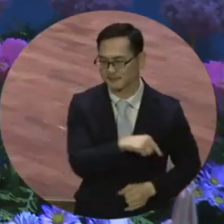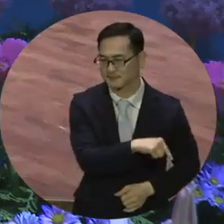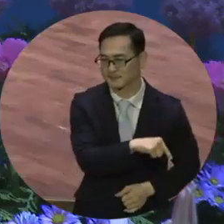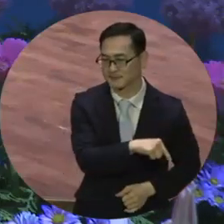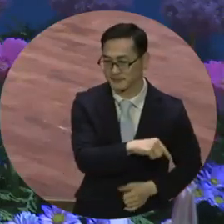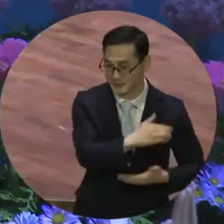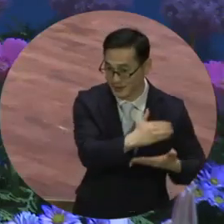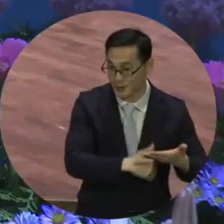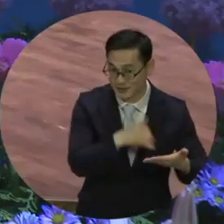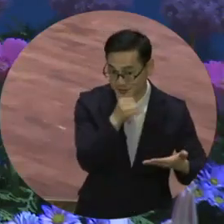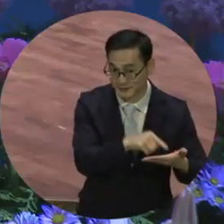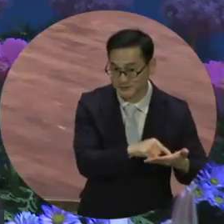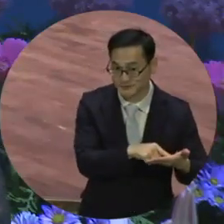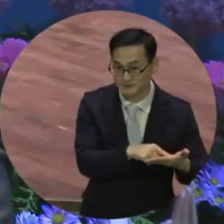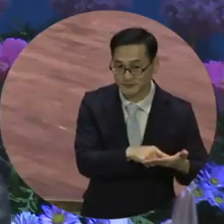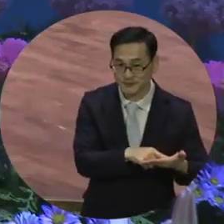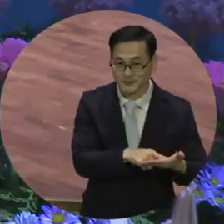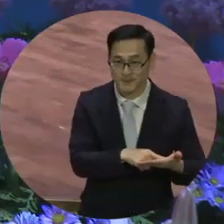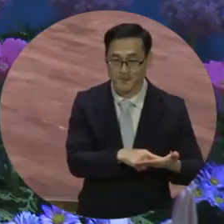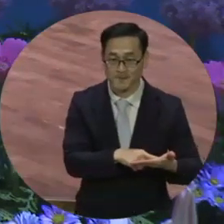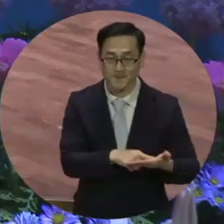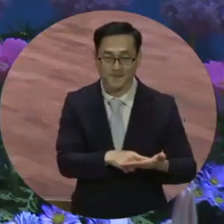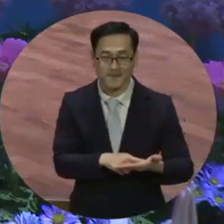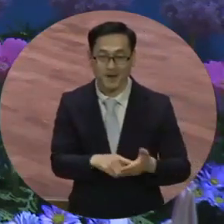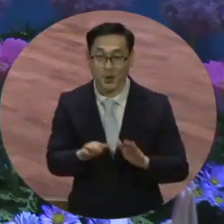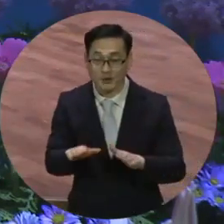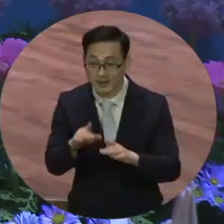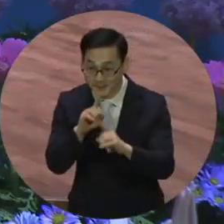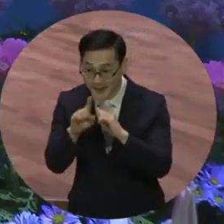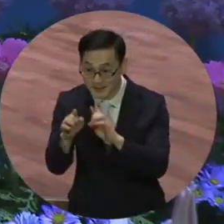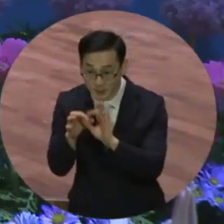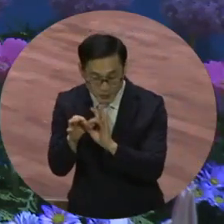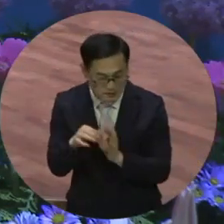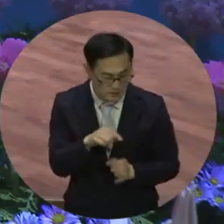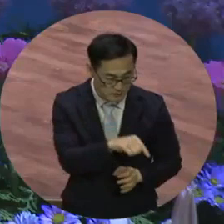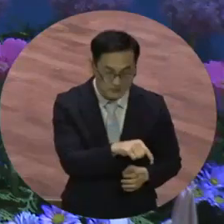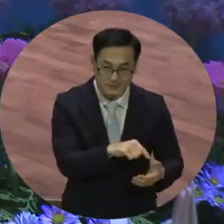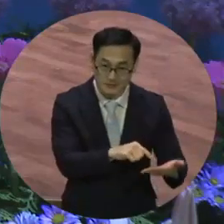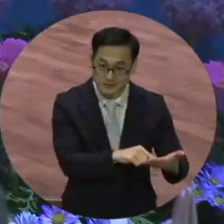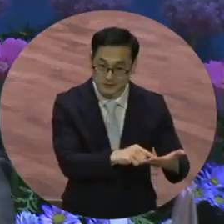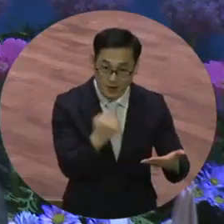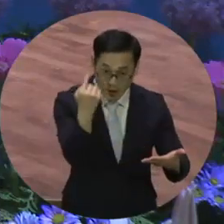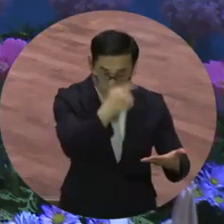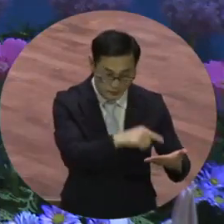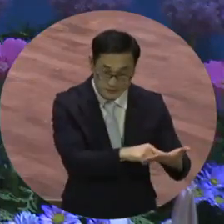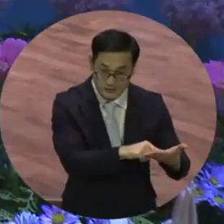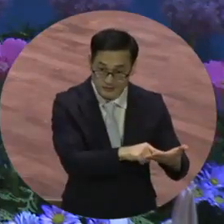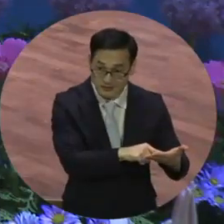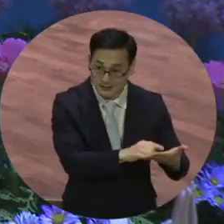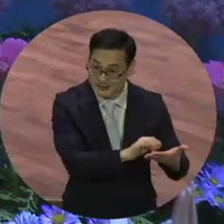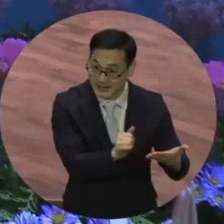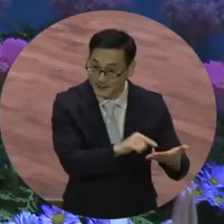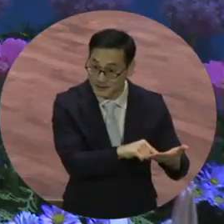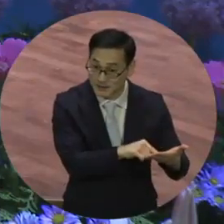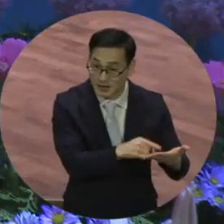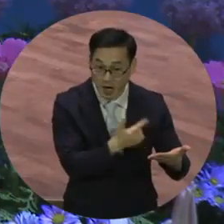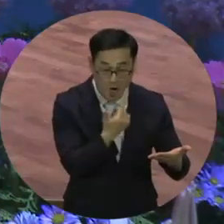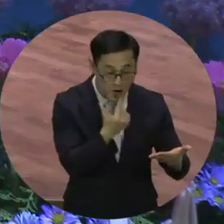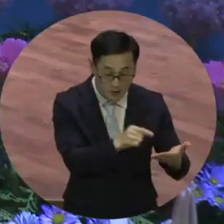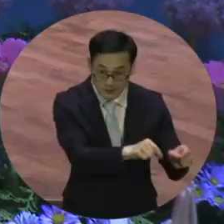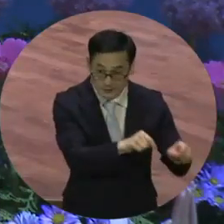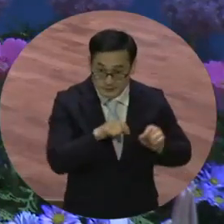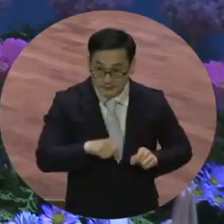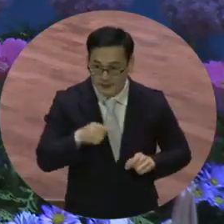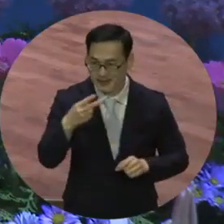오늘 말씀을 통해 영계의 성도들도 로마서 16장의 인물들처럼 237인 이